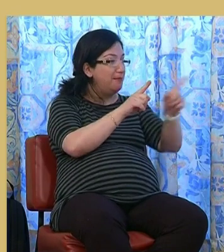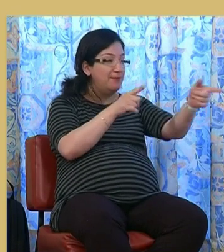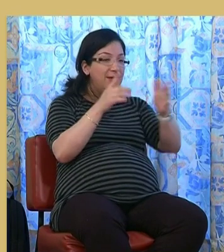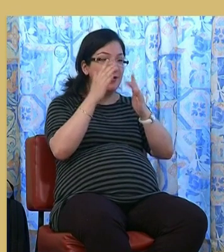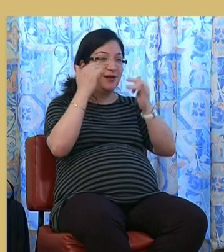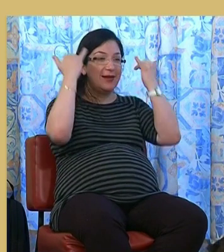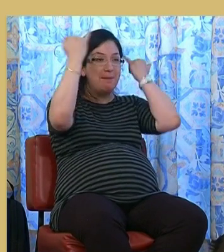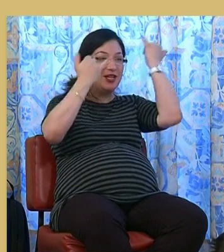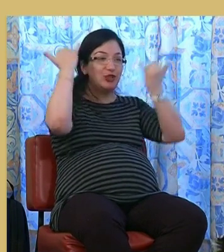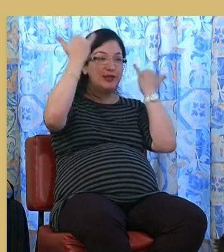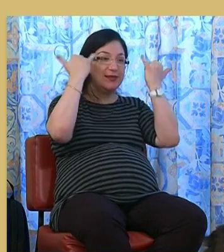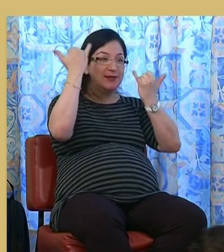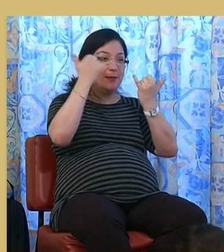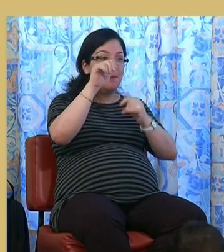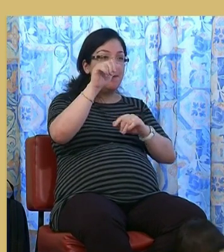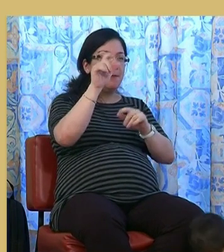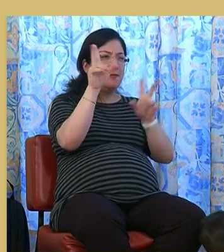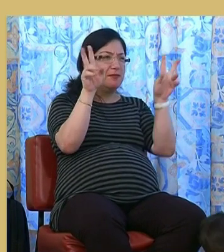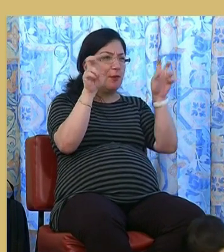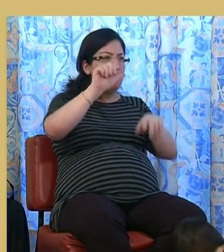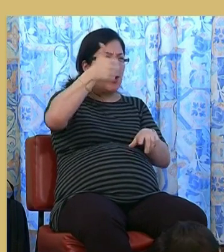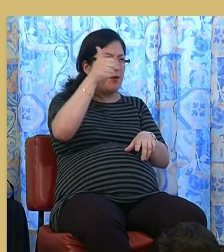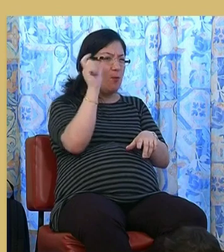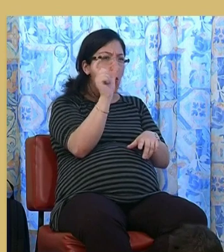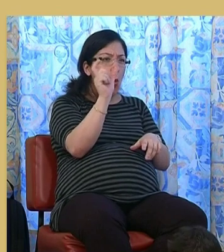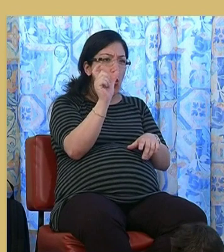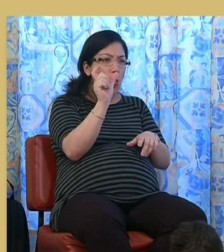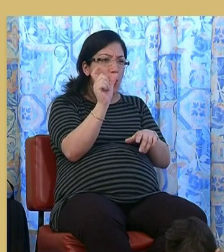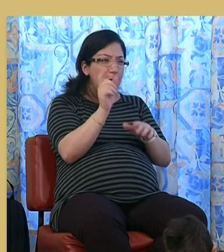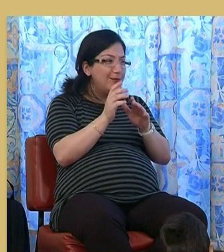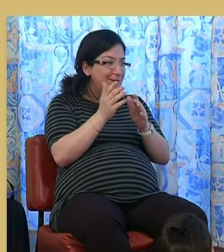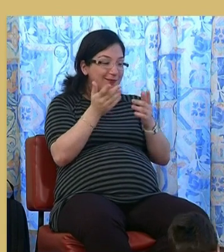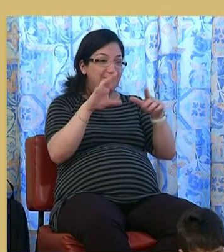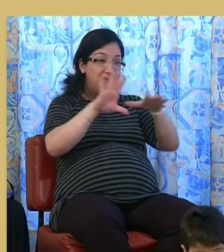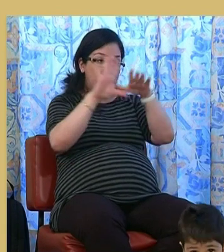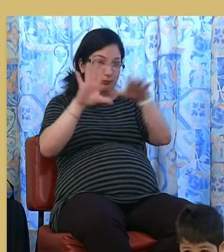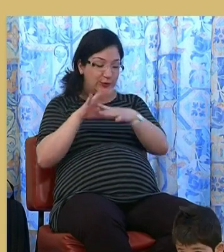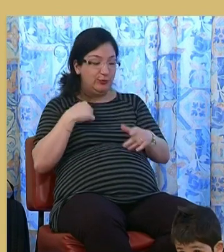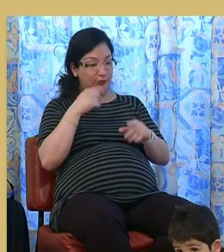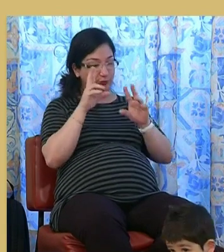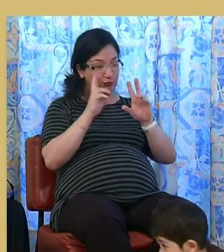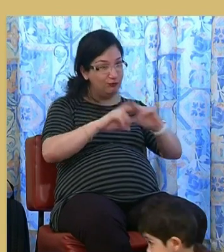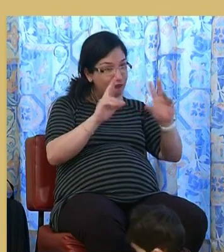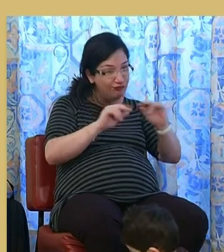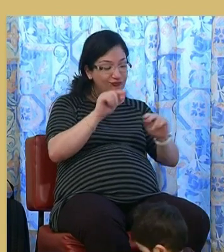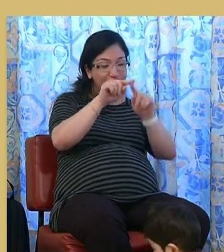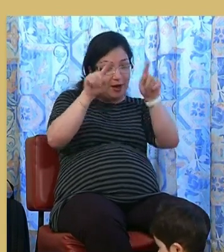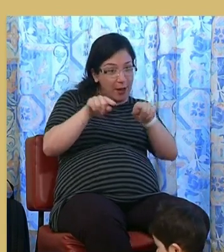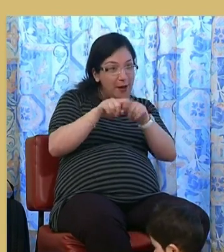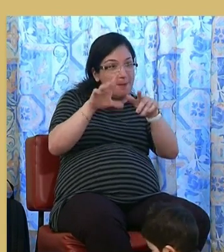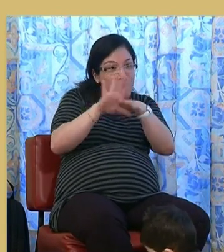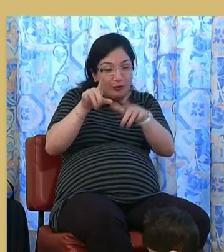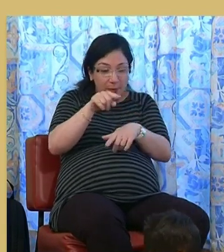demi, pareil, on a utilisé des livres comme Madame, avec des animaux. C'était mes premiers mots, en fait, avec beaucoup d'images. Et puis, on